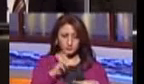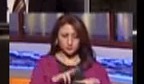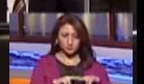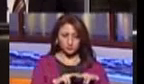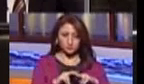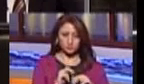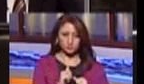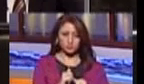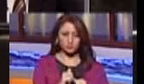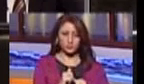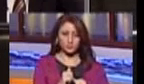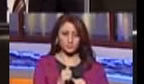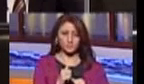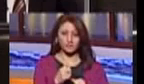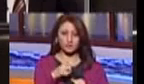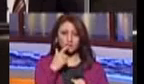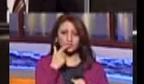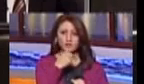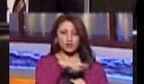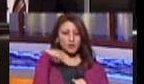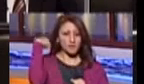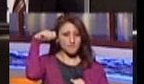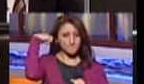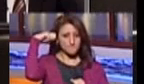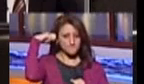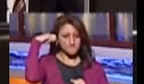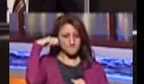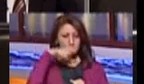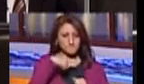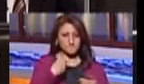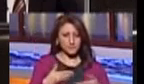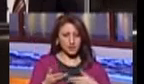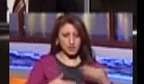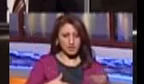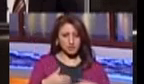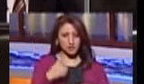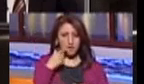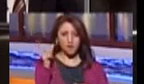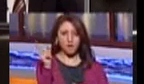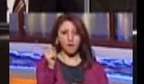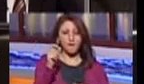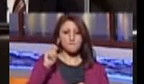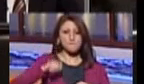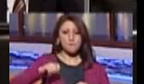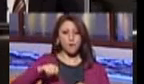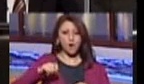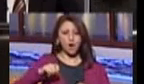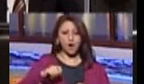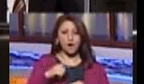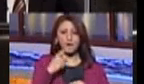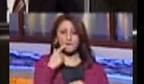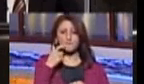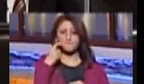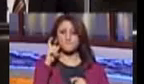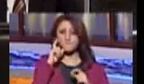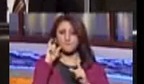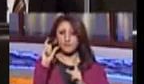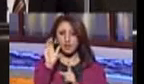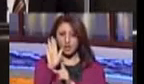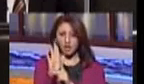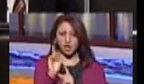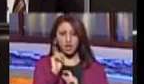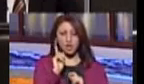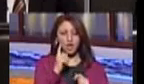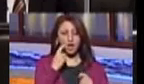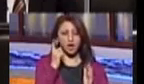لها الحق في هذا، وهو لم يكن رئيسا لمجلس الإدارة وقدم للمحاكمة ولم نستطع أن ندافع عنه، لأنه لا يجوز